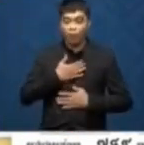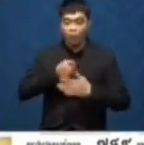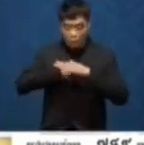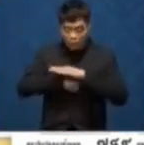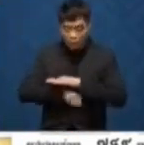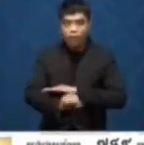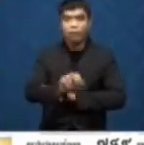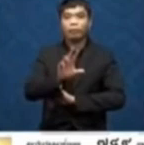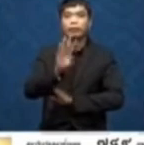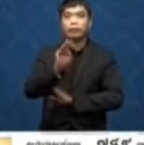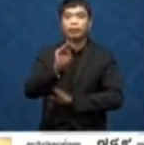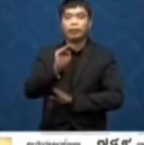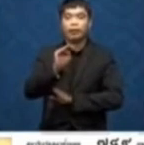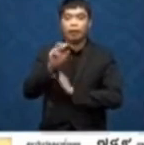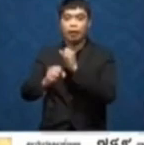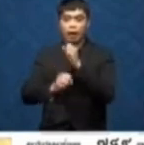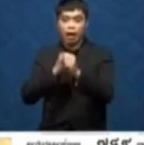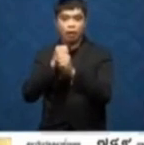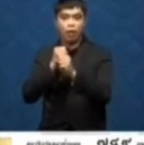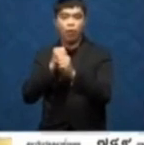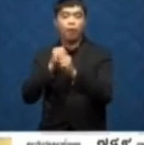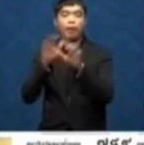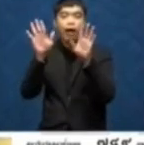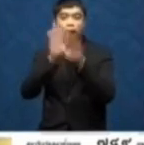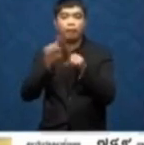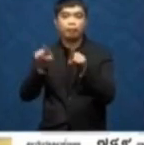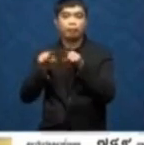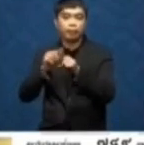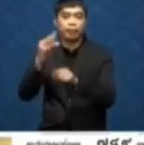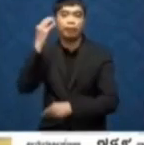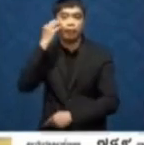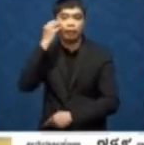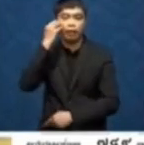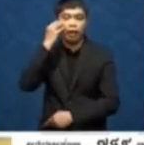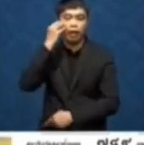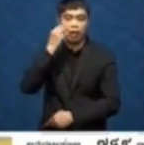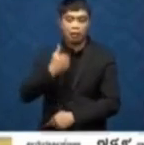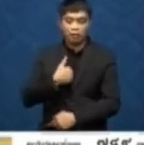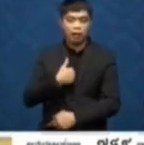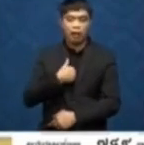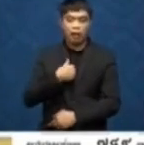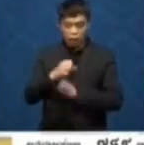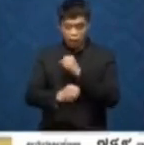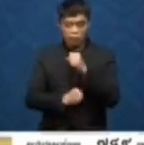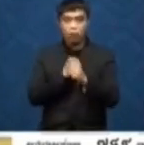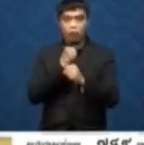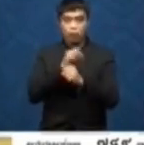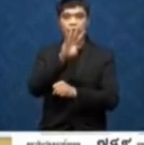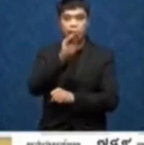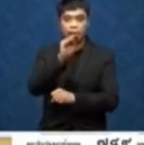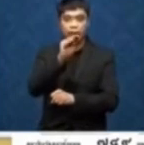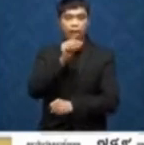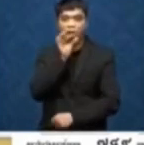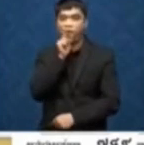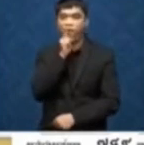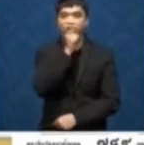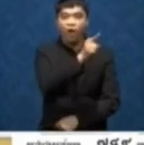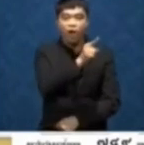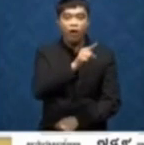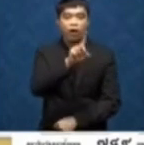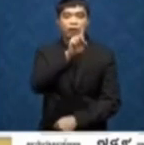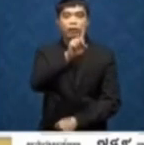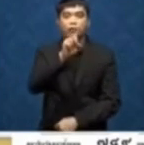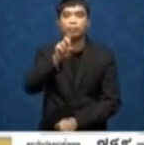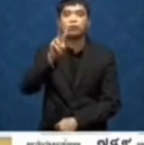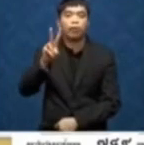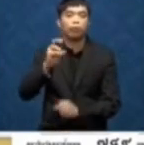านี่แหละครับ40ปีผมไม่เห็นเคยโดนฟ้องมาตรา112เลยไม่เคย